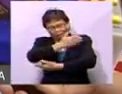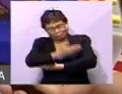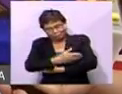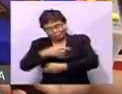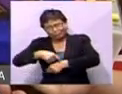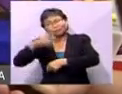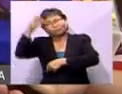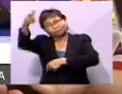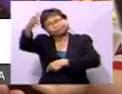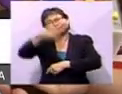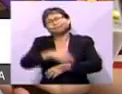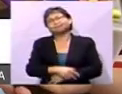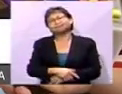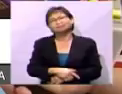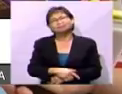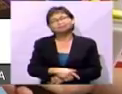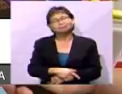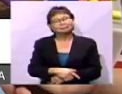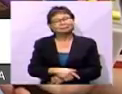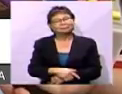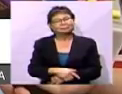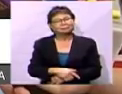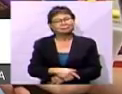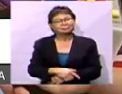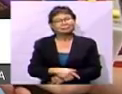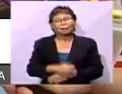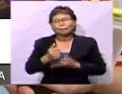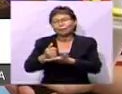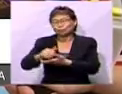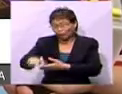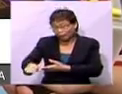Pertumbuhan ekonomi negara antara tertinggi di dunia.